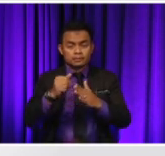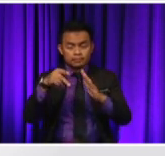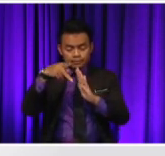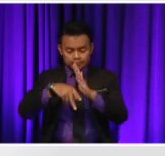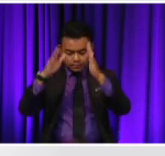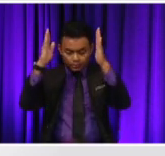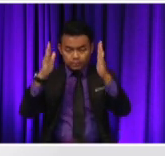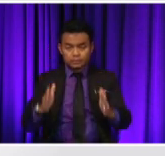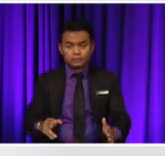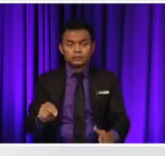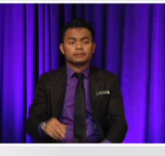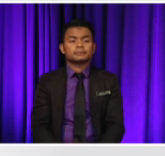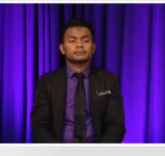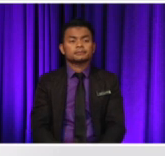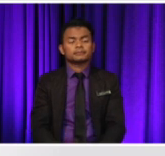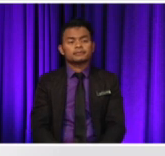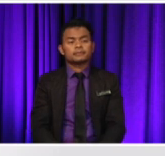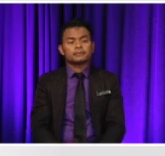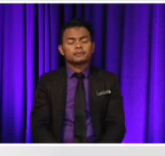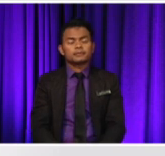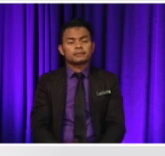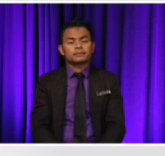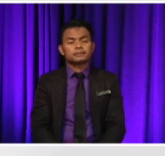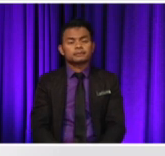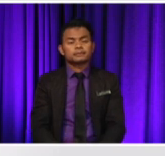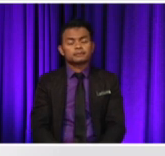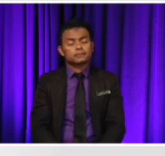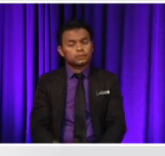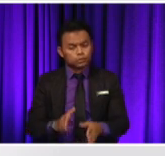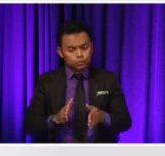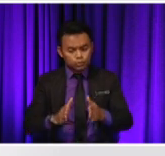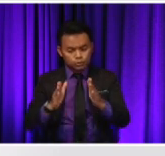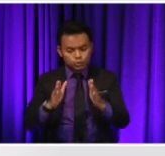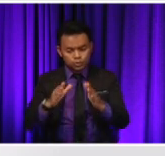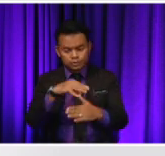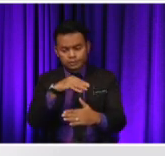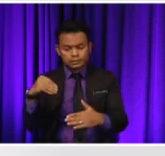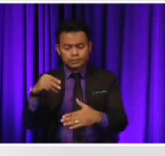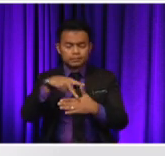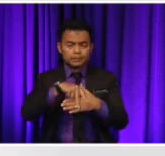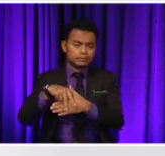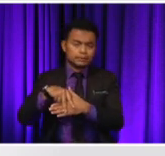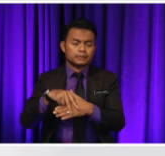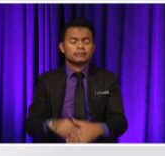pengurus atau mendorong dan memimpin Provinsi Jawa lainnya pada peringkat pertengahan